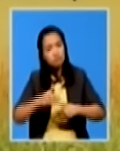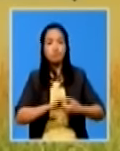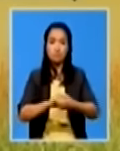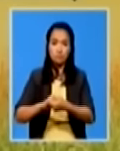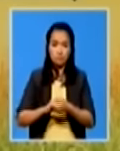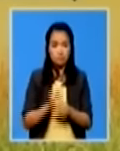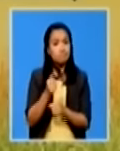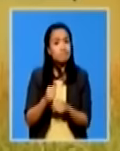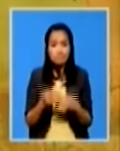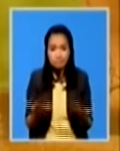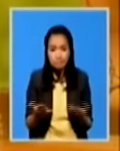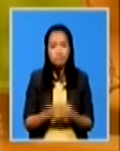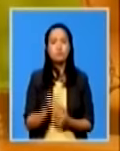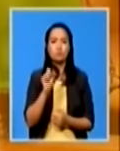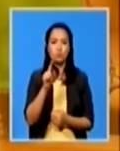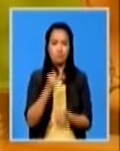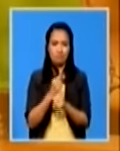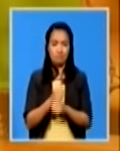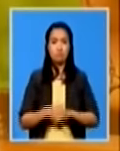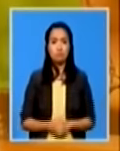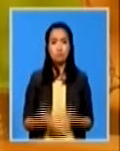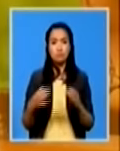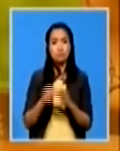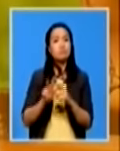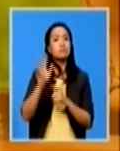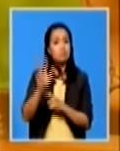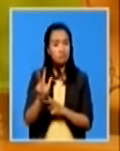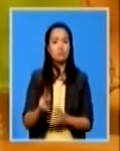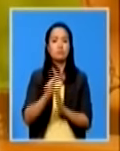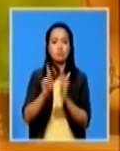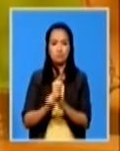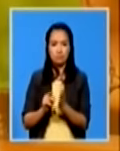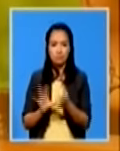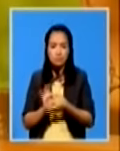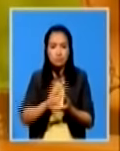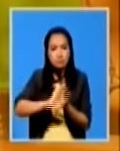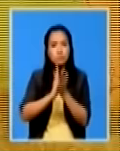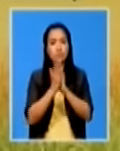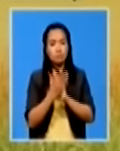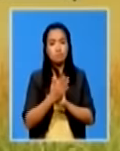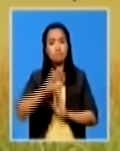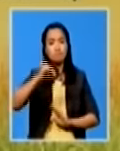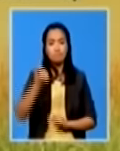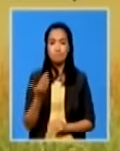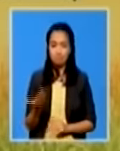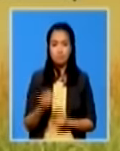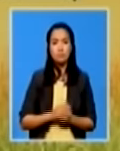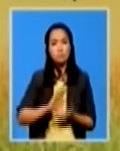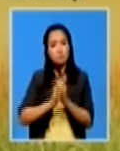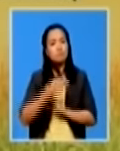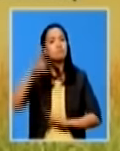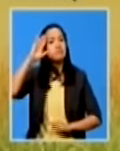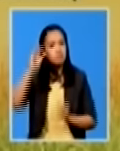างไรนะครับกำลังเร่งทำอยู่กลุ่มที่3คือกฎหมายเชิงปฏิรูปที่ต้องออกตามร่างรัฐธรรมนูญเช่นในเรื่องการปฏิรูปตำร